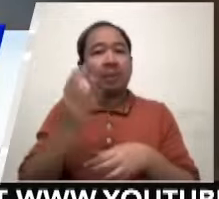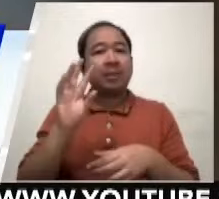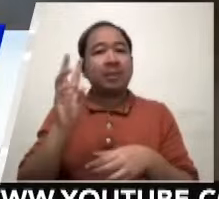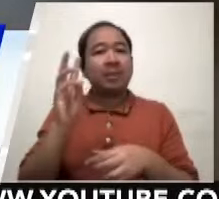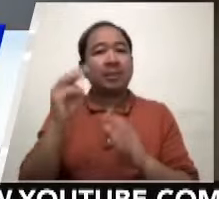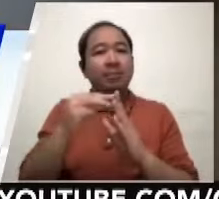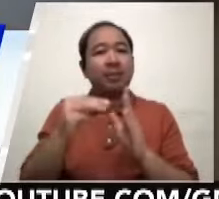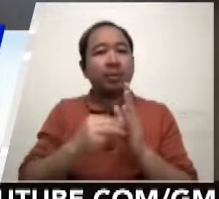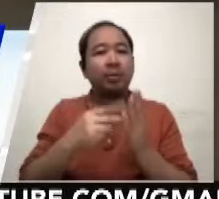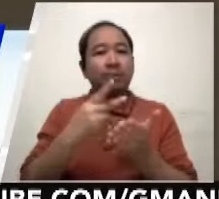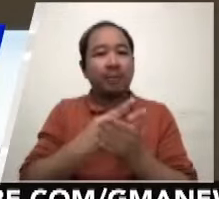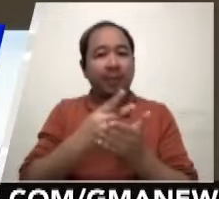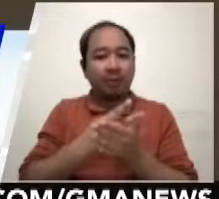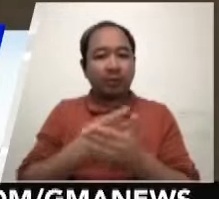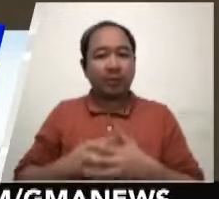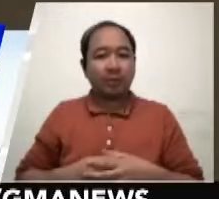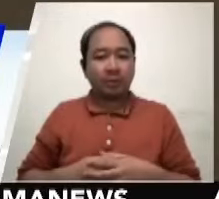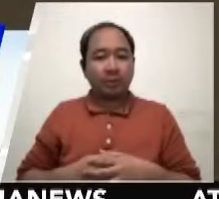money.